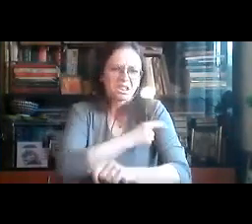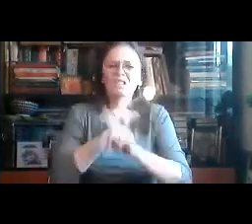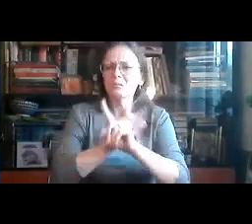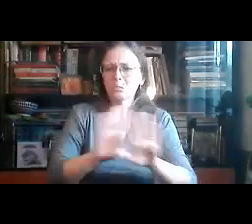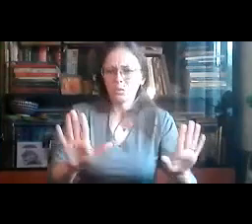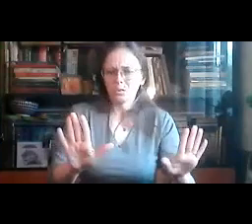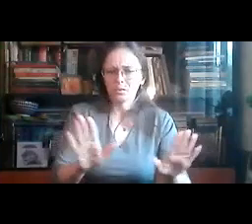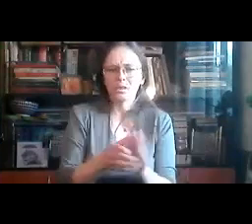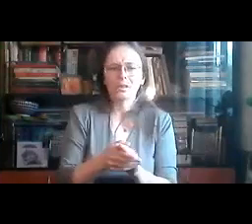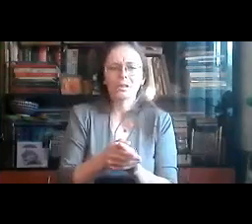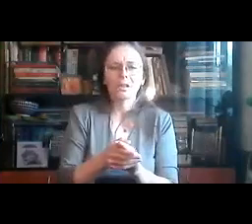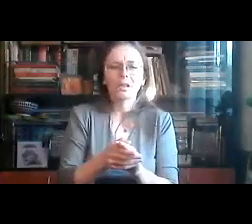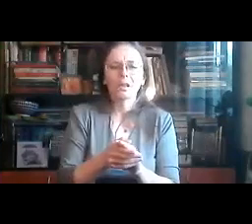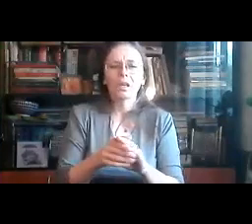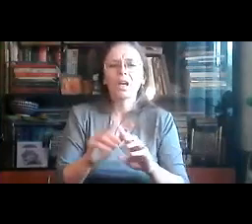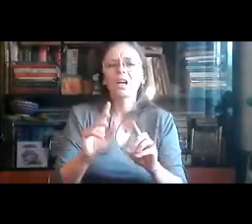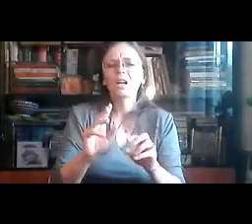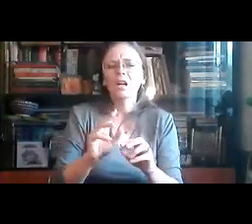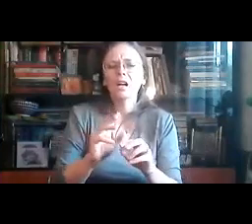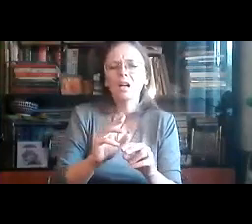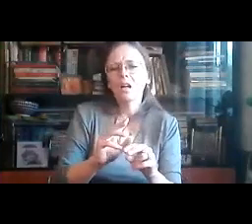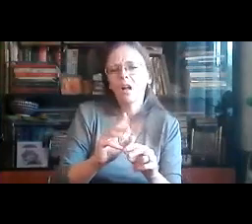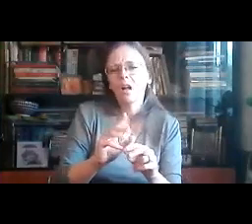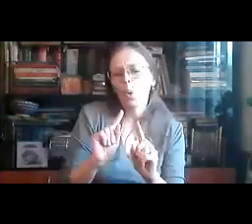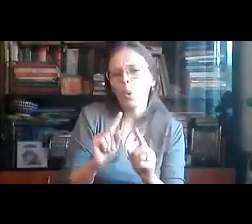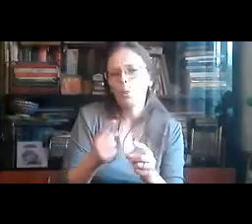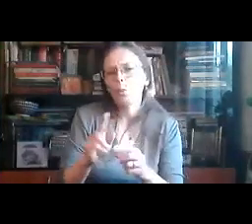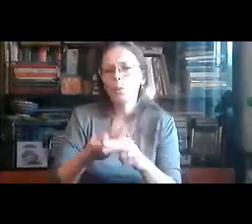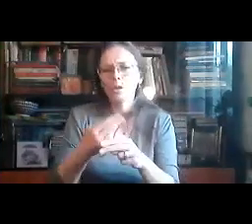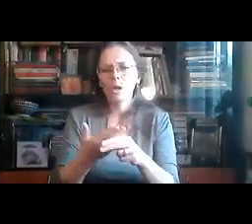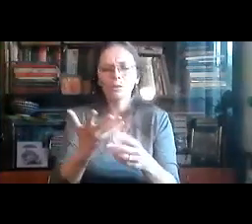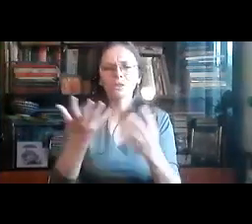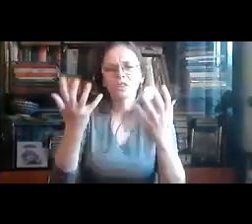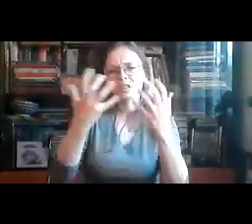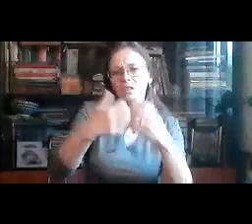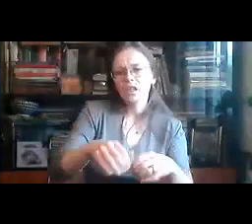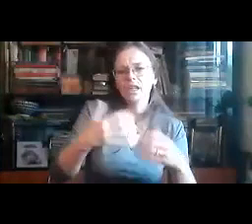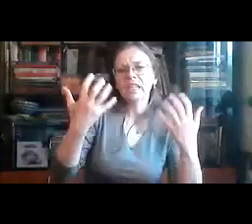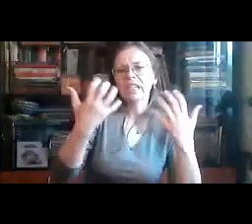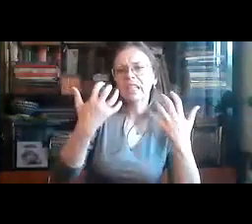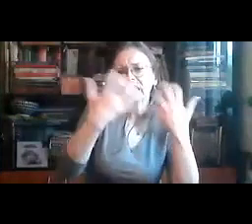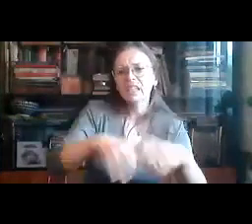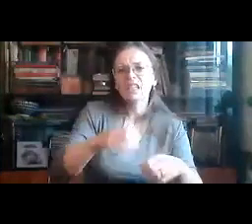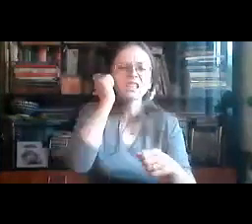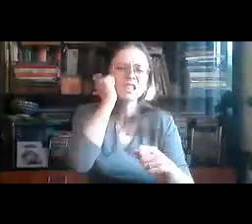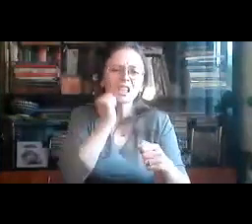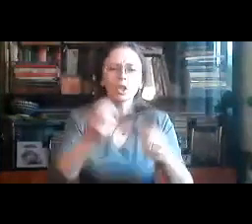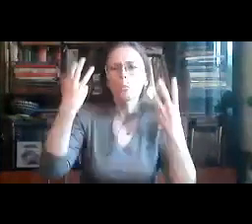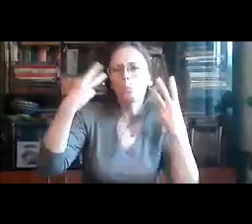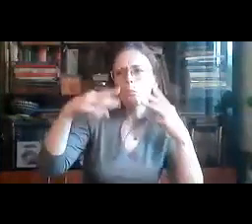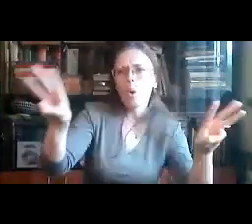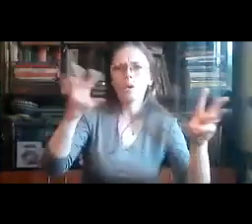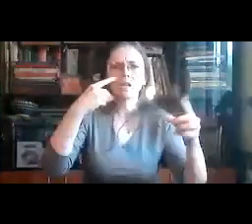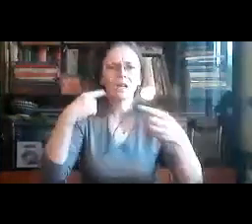сделанные какими-то или устаревшими техниками, или даже, может быть, и очень новыми,